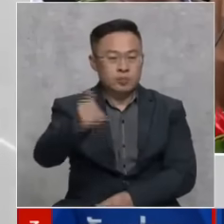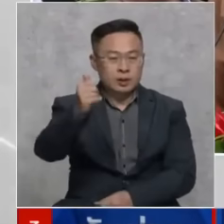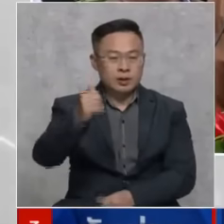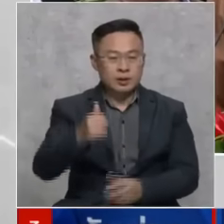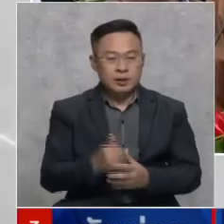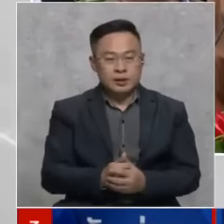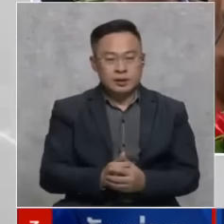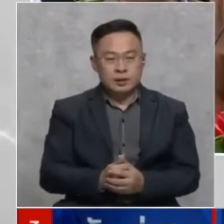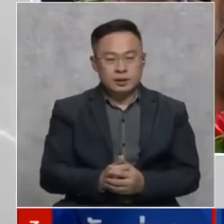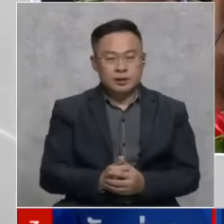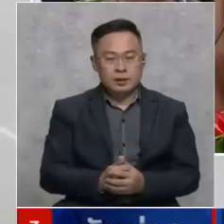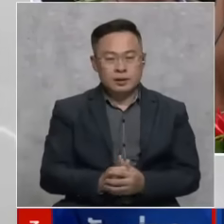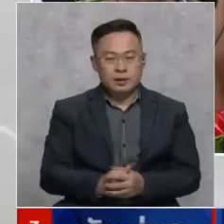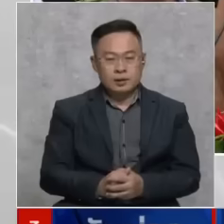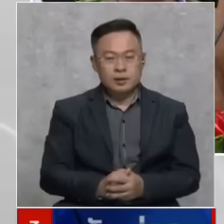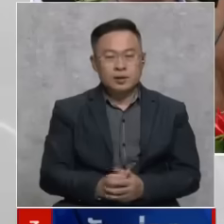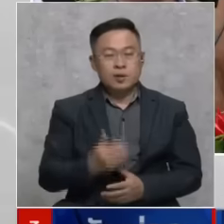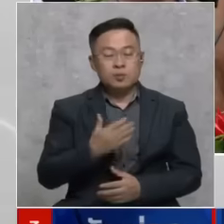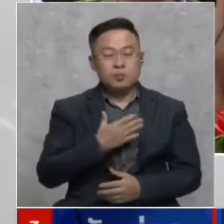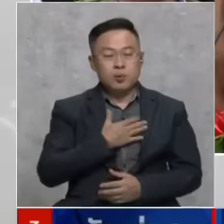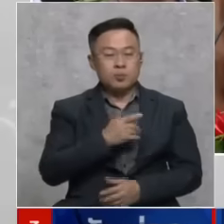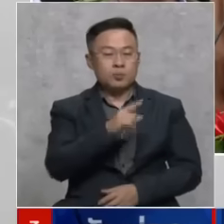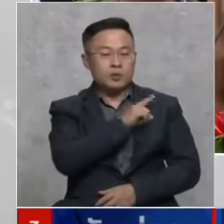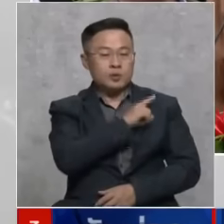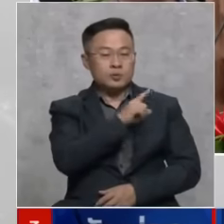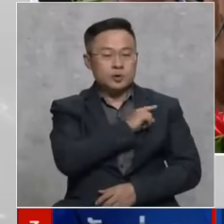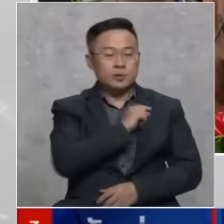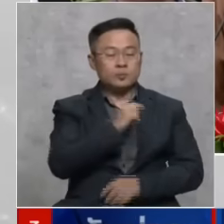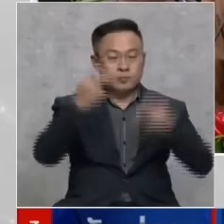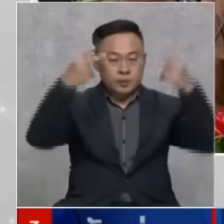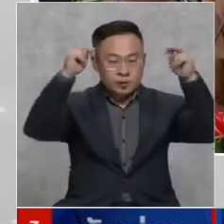ไทยดีกว่านะครับวันนี้ผมบทบาทอยู่ในการบริหาร